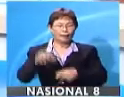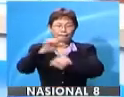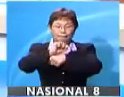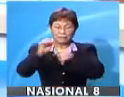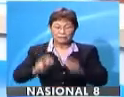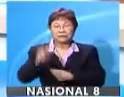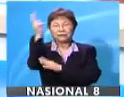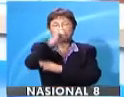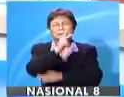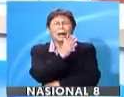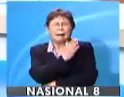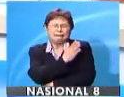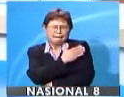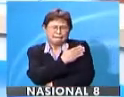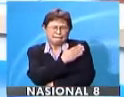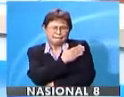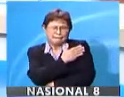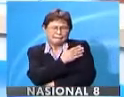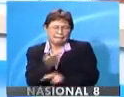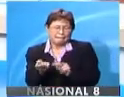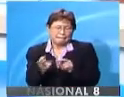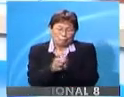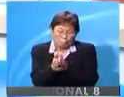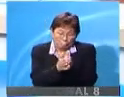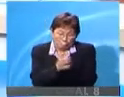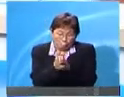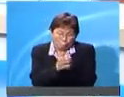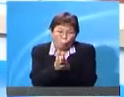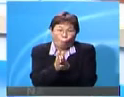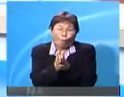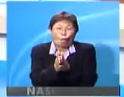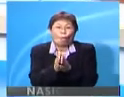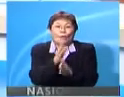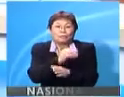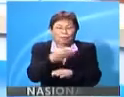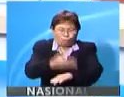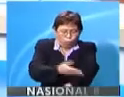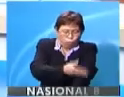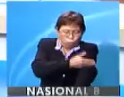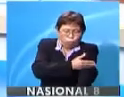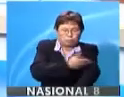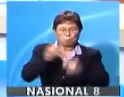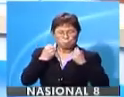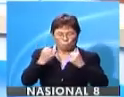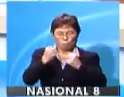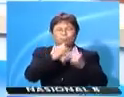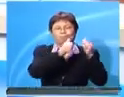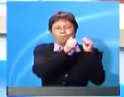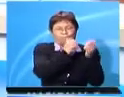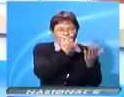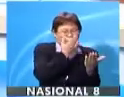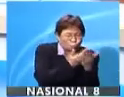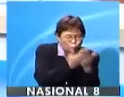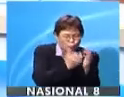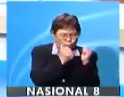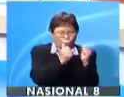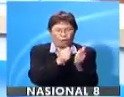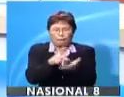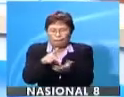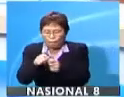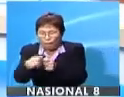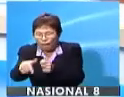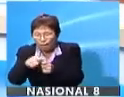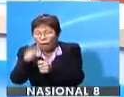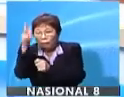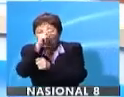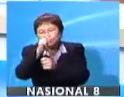Penjawat awam digesa terus meningkatkan usaha dan produktiviti serta mengukuhkan tahap integriti dan memastikan perbelanjaan kerajaan